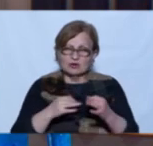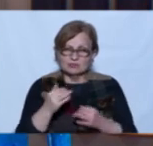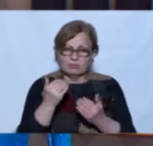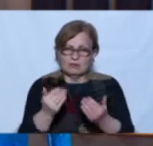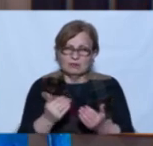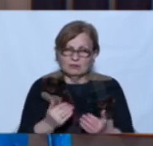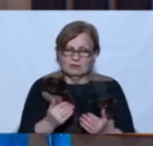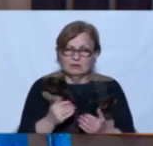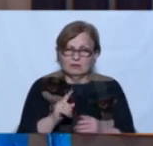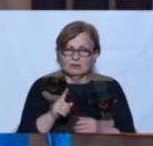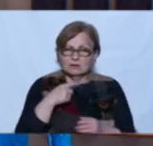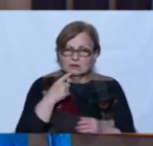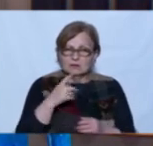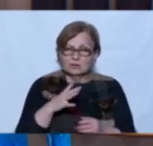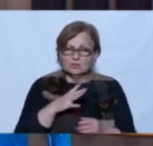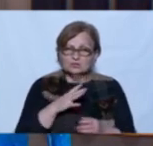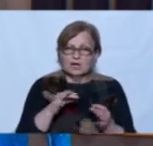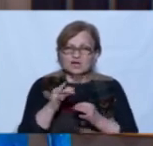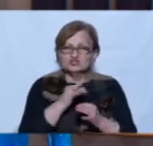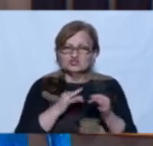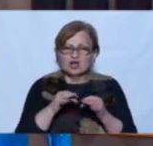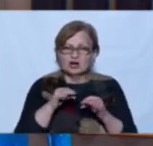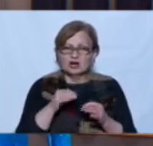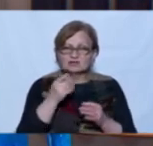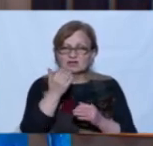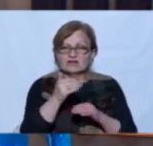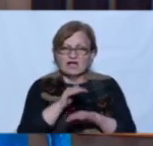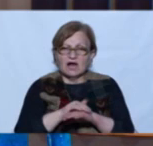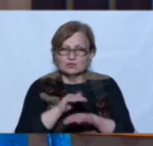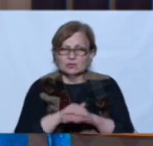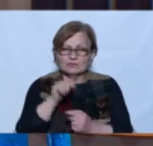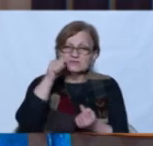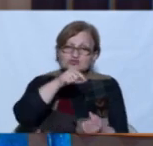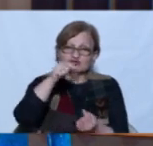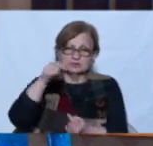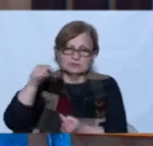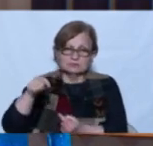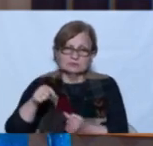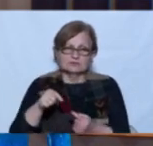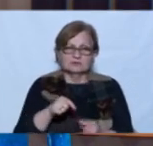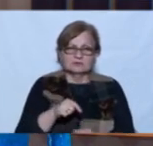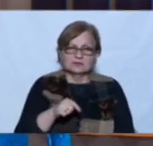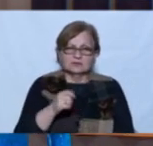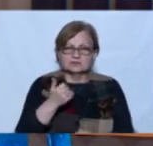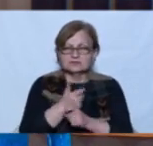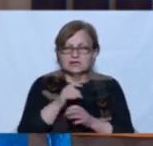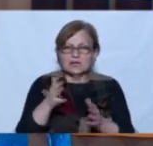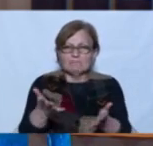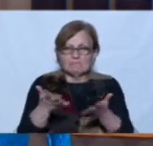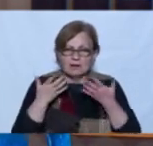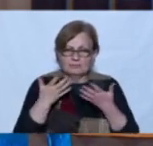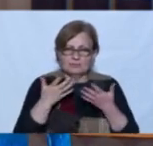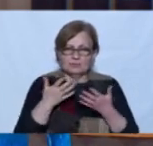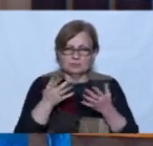და რა თქმა უნდა შეაჯამოთ თქვენი არგუმენტების შესაბამისი დასკვნით და მკაფიოდ